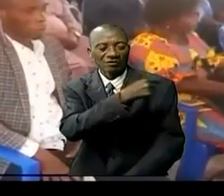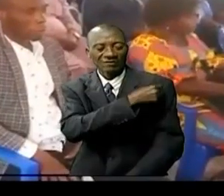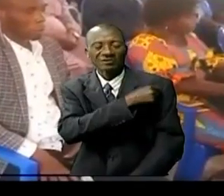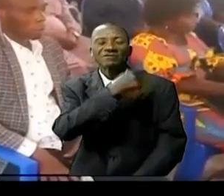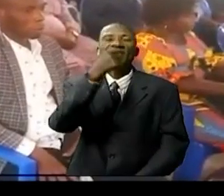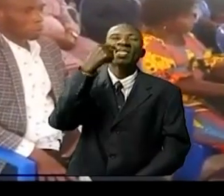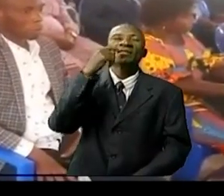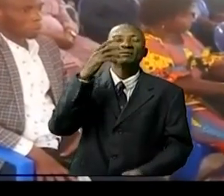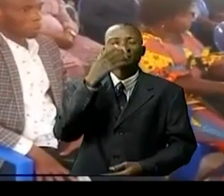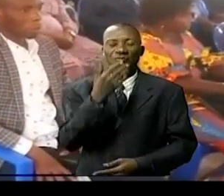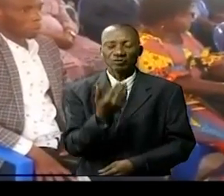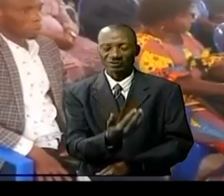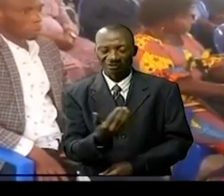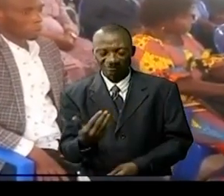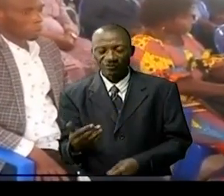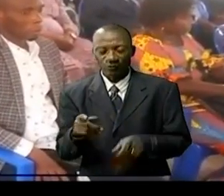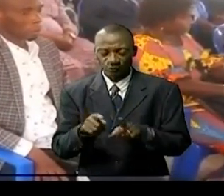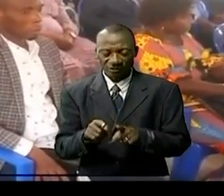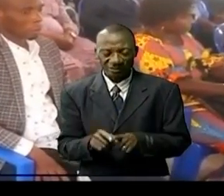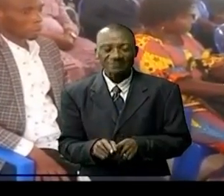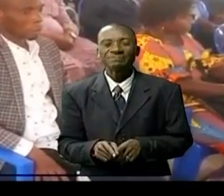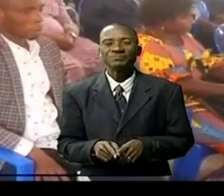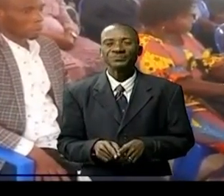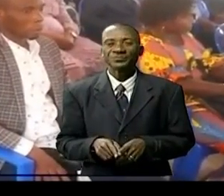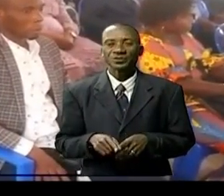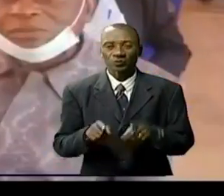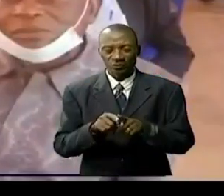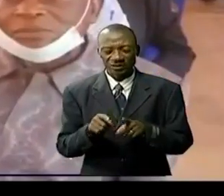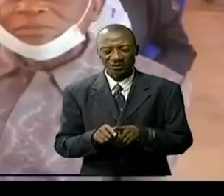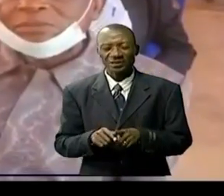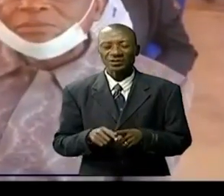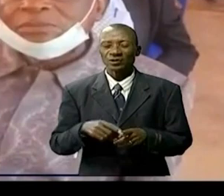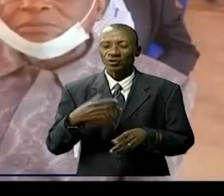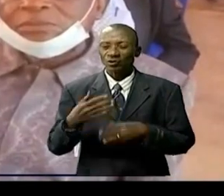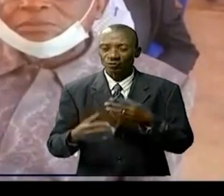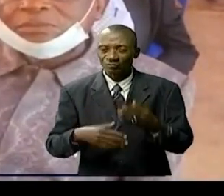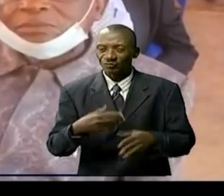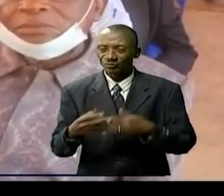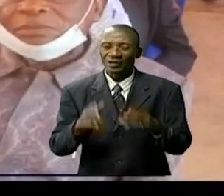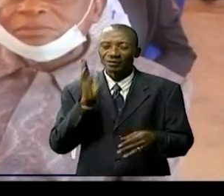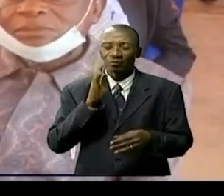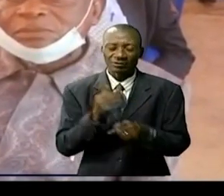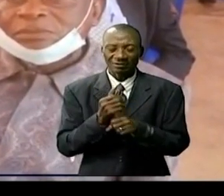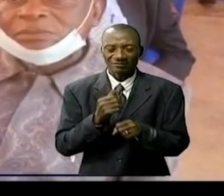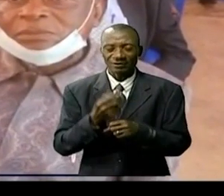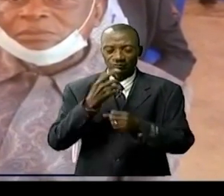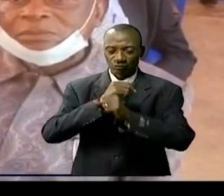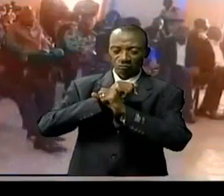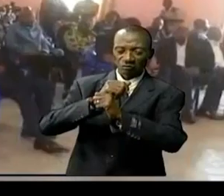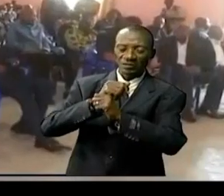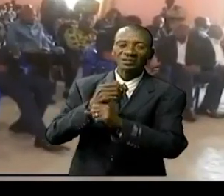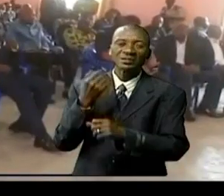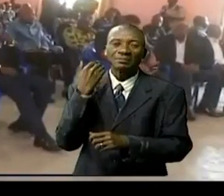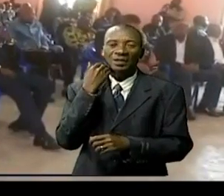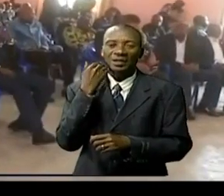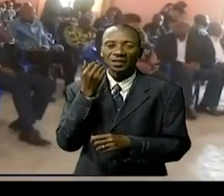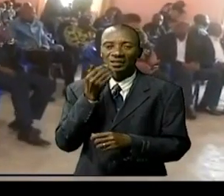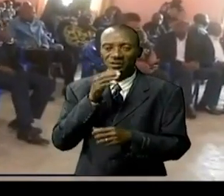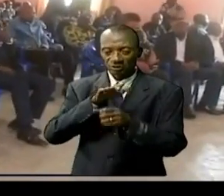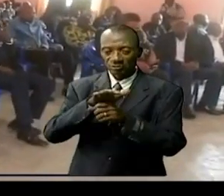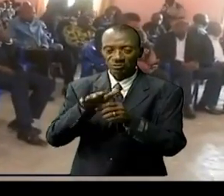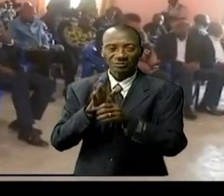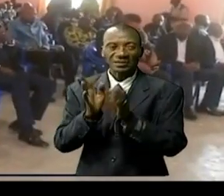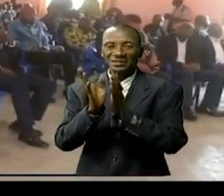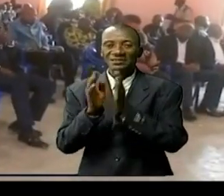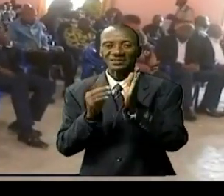que la lutte contre la poliomyélite et les convives 19 as par une raie mobilisation de tous vaincre ce fléau le siège du